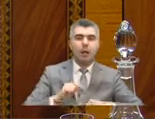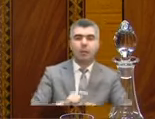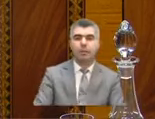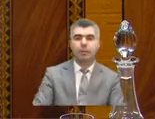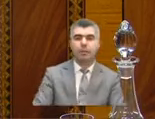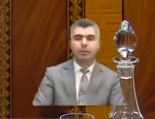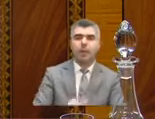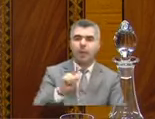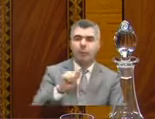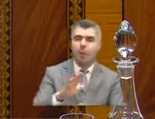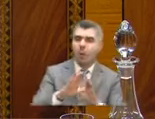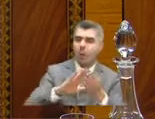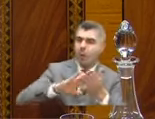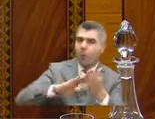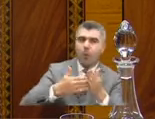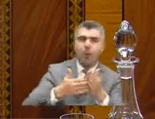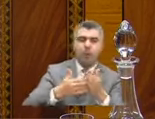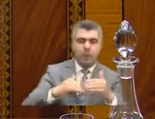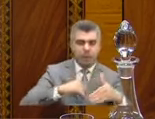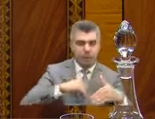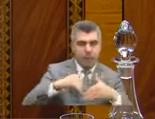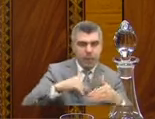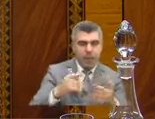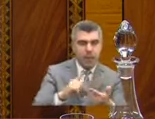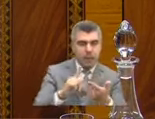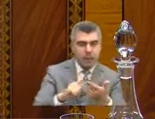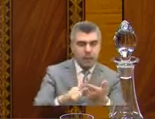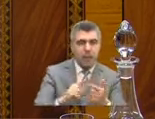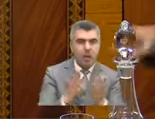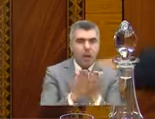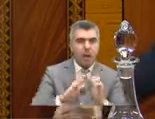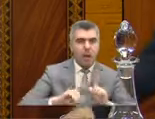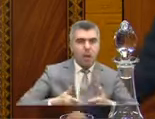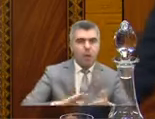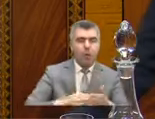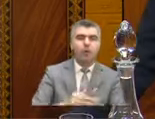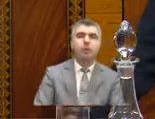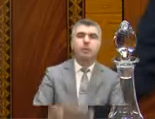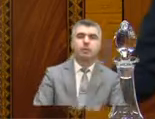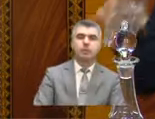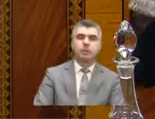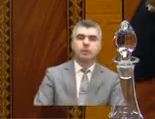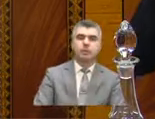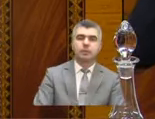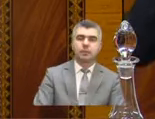تهم مختلف البنى التحتية والخدمات الأساسية.